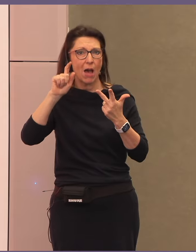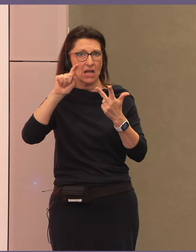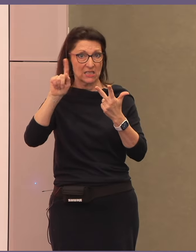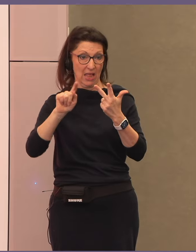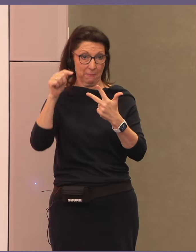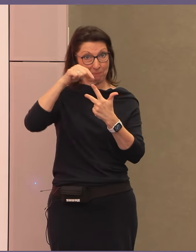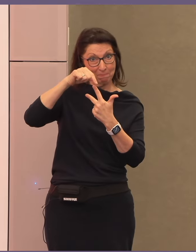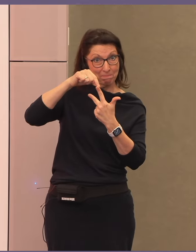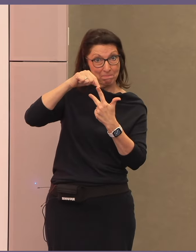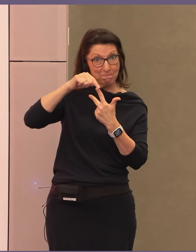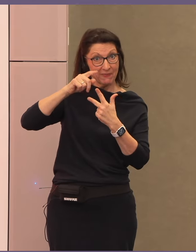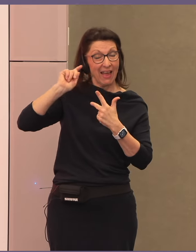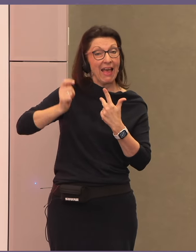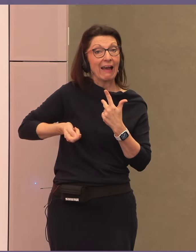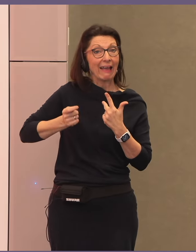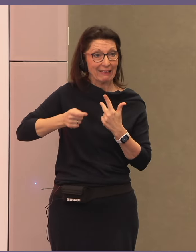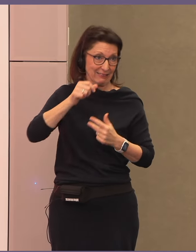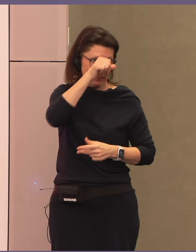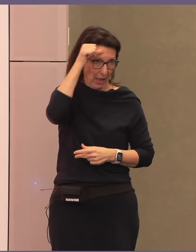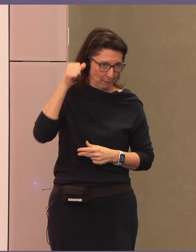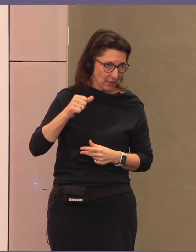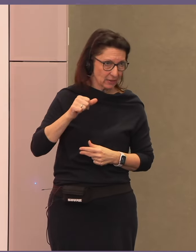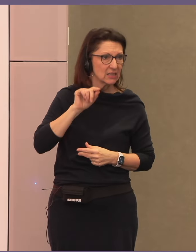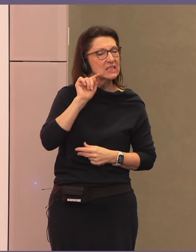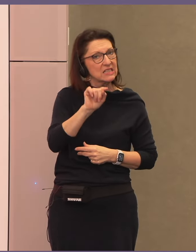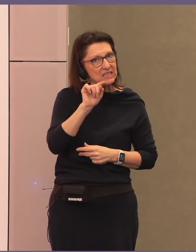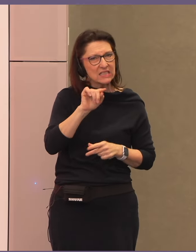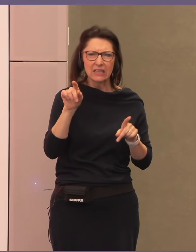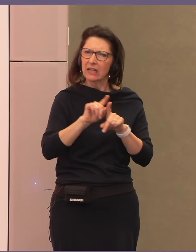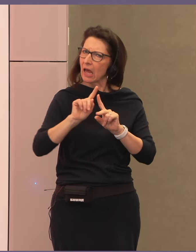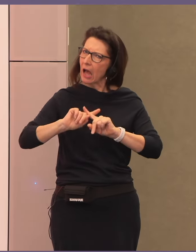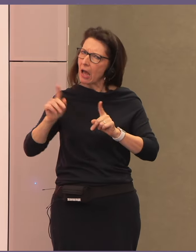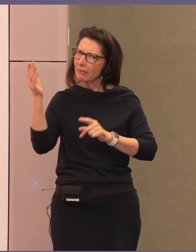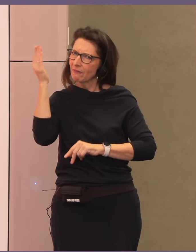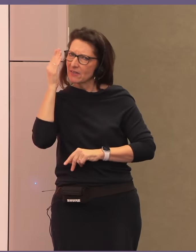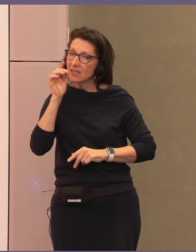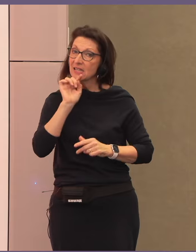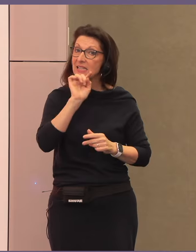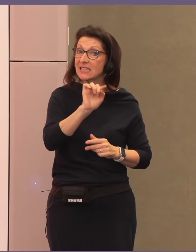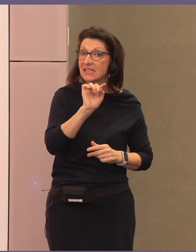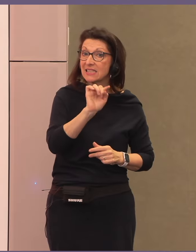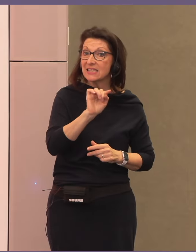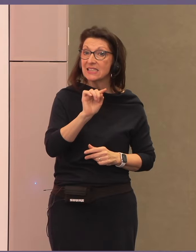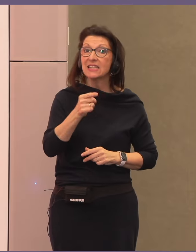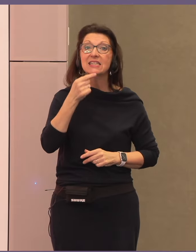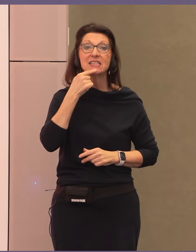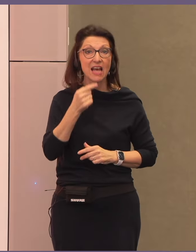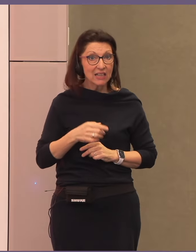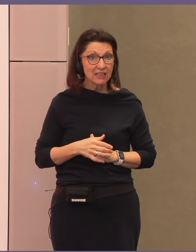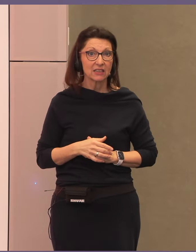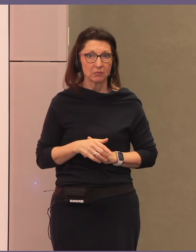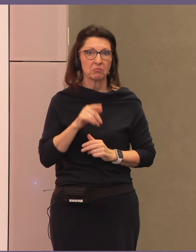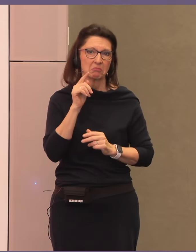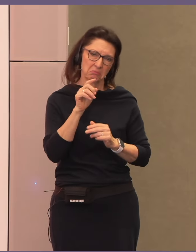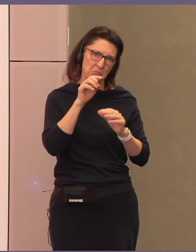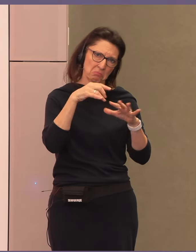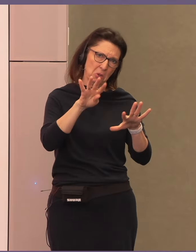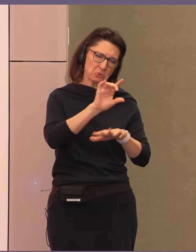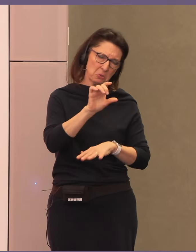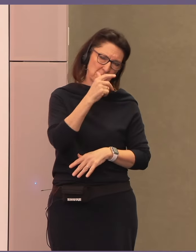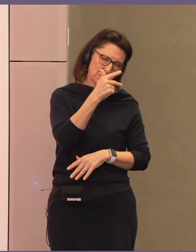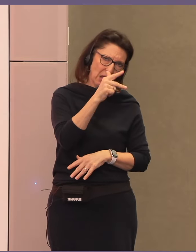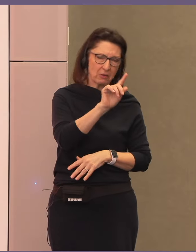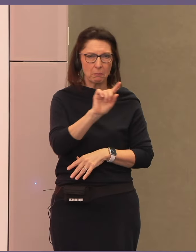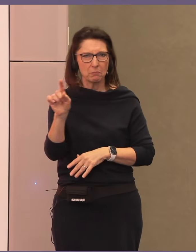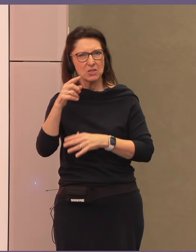Richter vertrat, das muss ja auch gesagt werden, so wie andere Wissenschaftlerinnen, etwa die genannte Carla Zawisch-Ostenitz, zwischen 1933 und